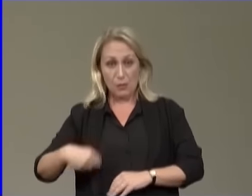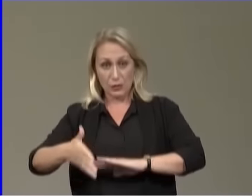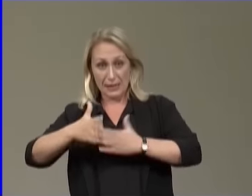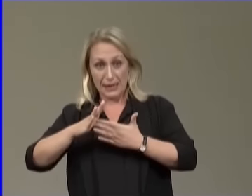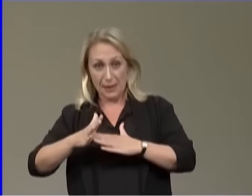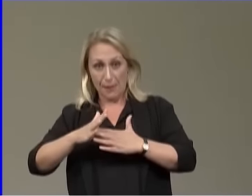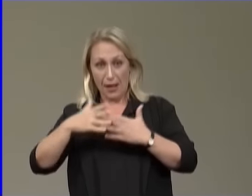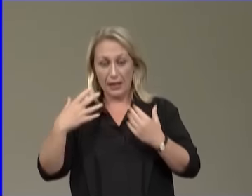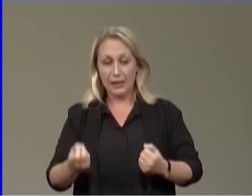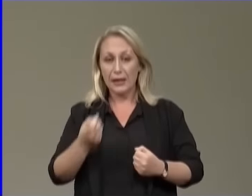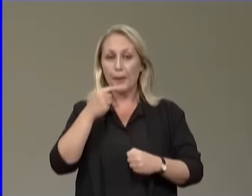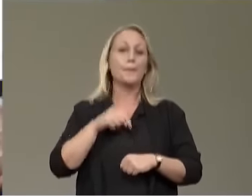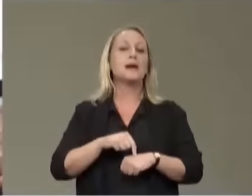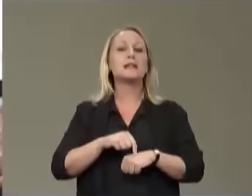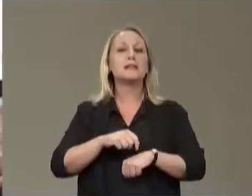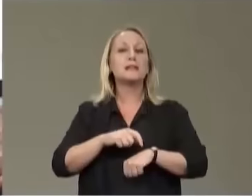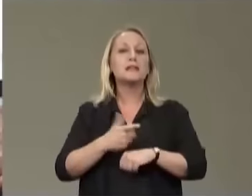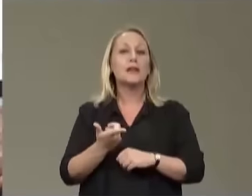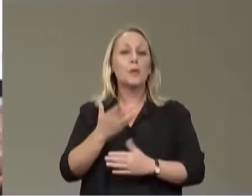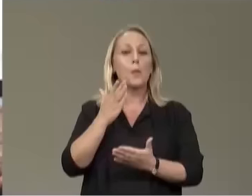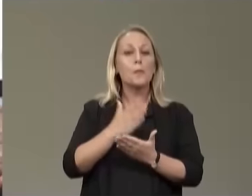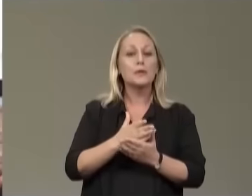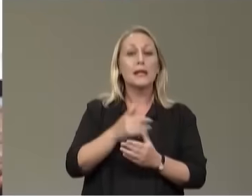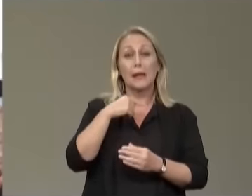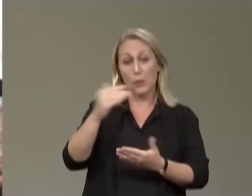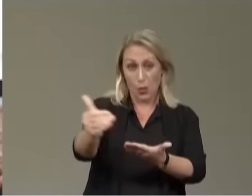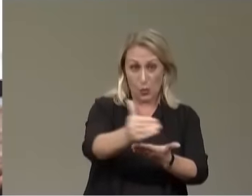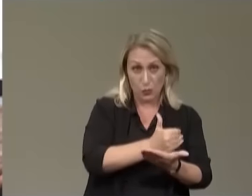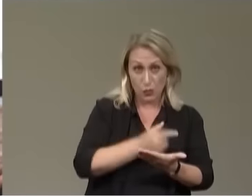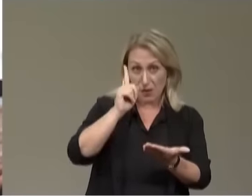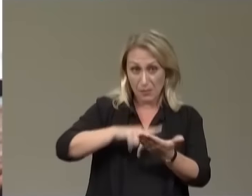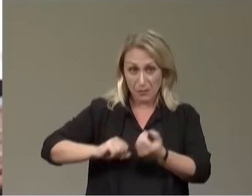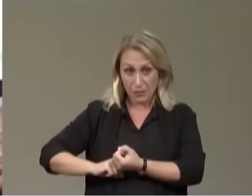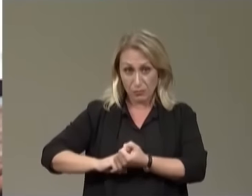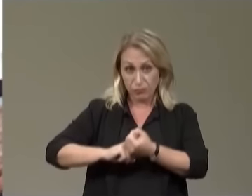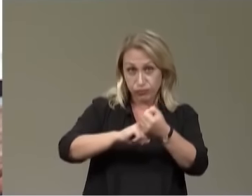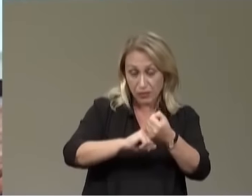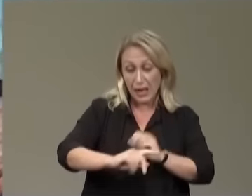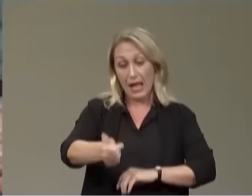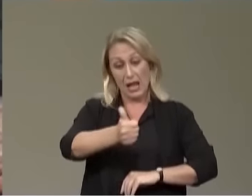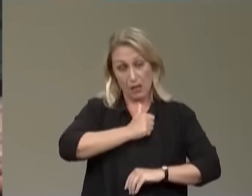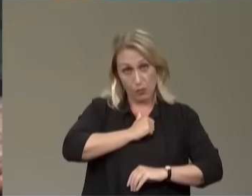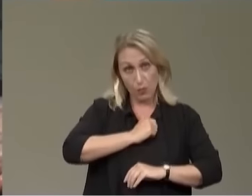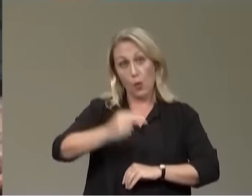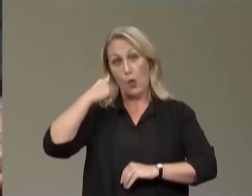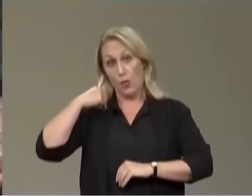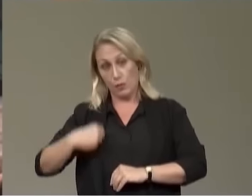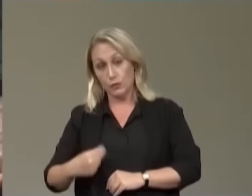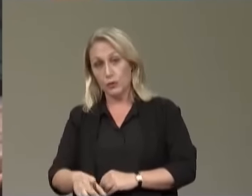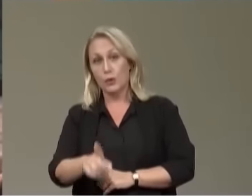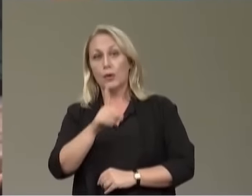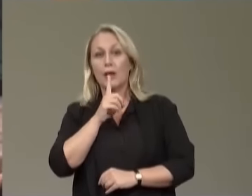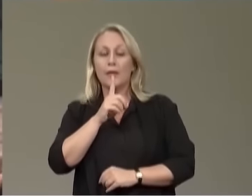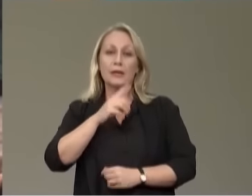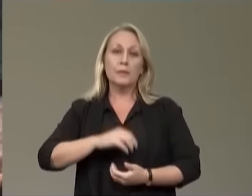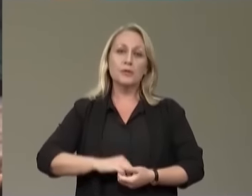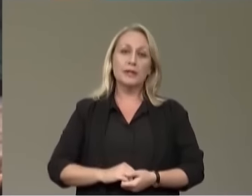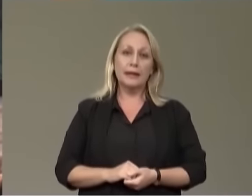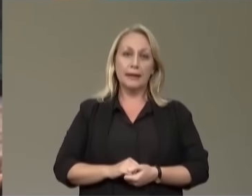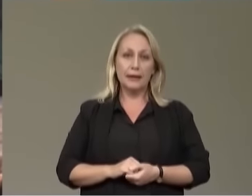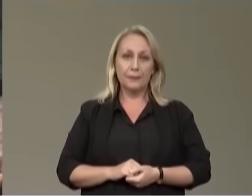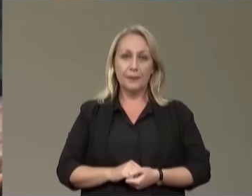υπολείπονται του κατώτατου μισθού. Γιατί το εισόδημα πρέπει να ενισχύεται τόσο στον ιδιωτικό όσο και στο δημόσιο τομέα.